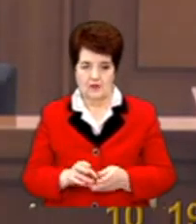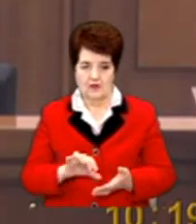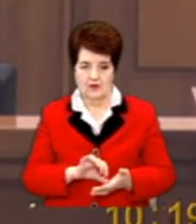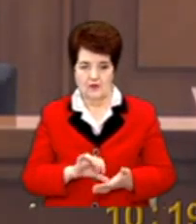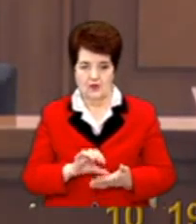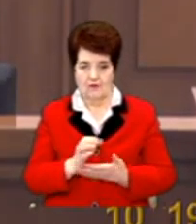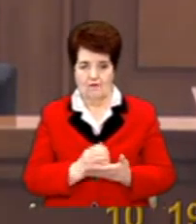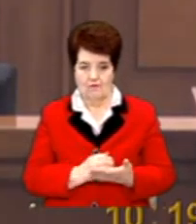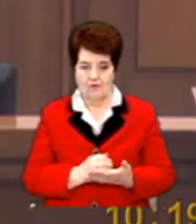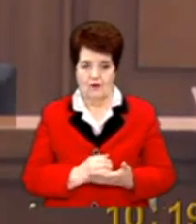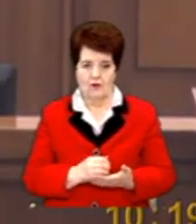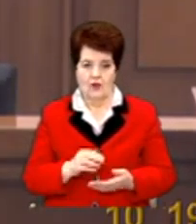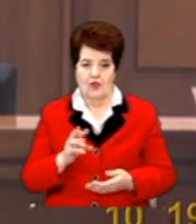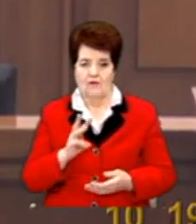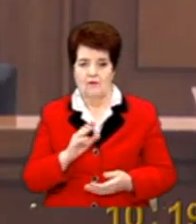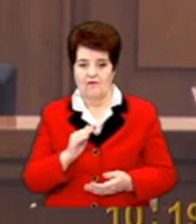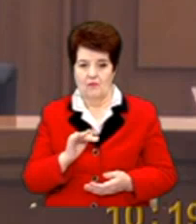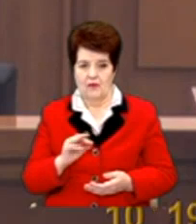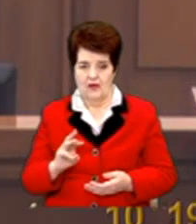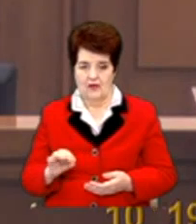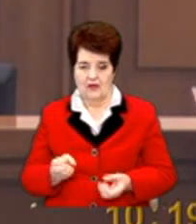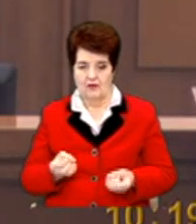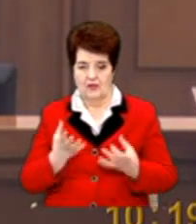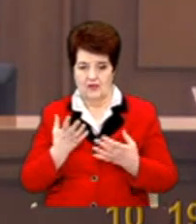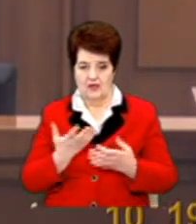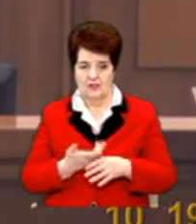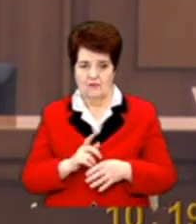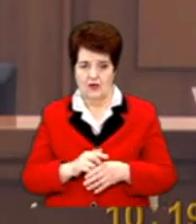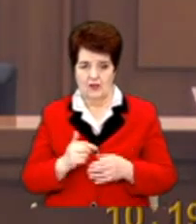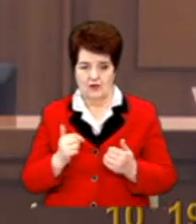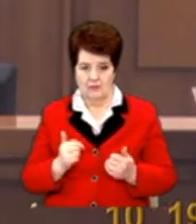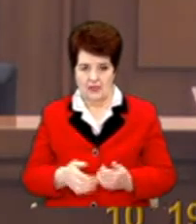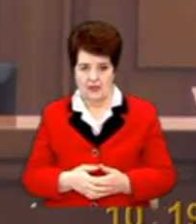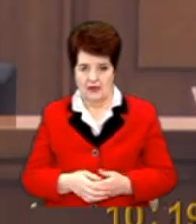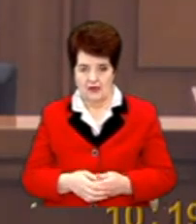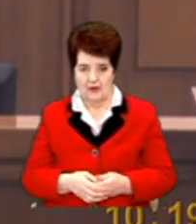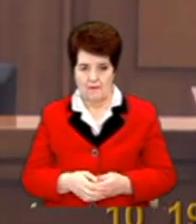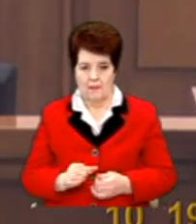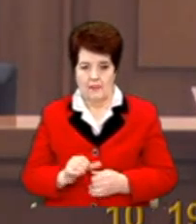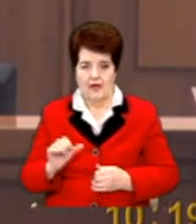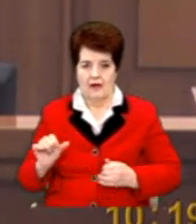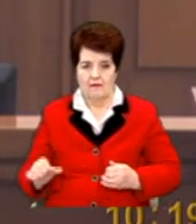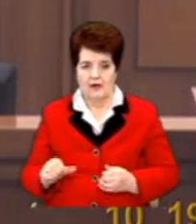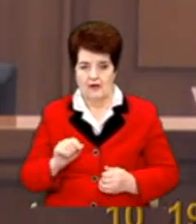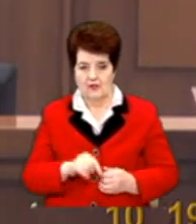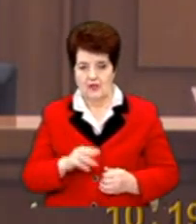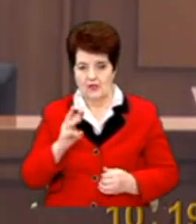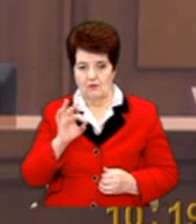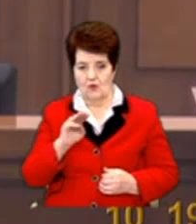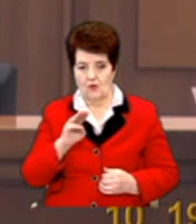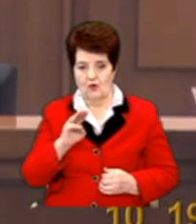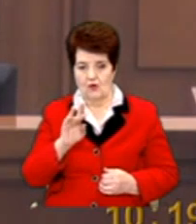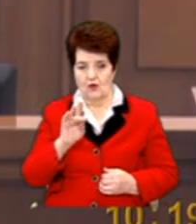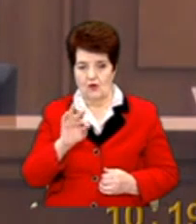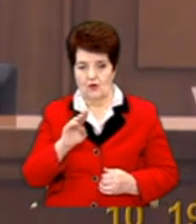reprezentanții Fondului Monetar Internațional și am înțeles foarte bine că în afară de acest moratoriu, nu